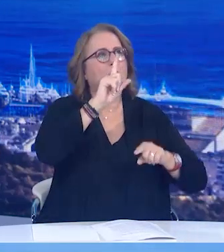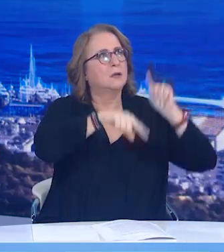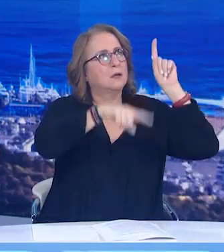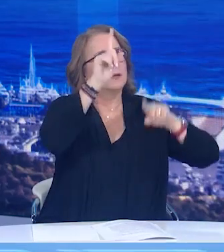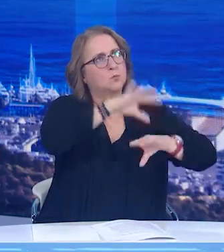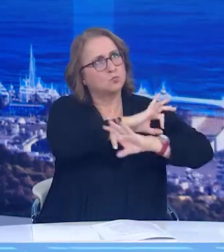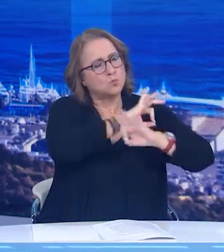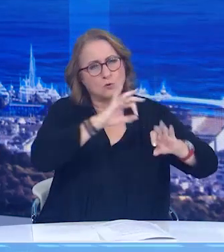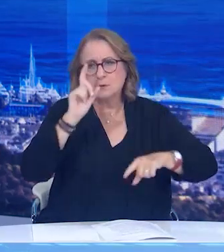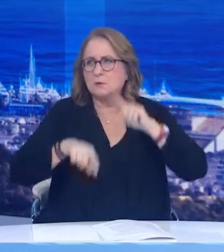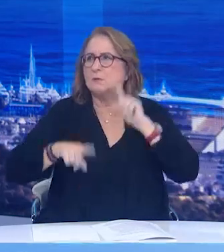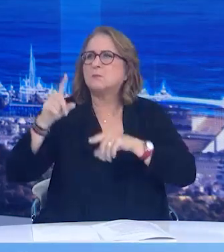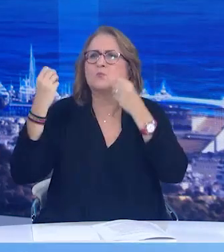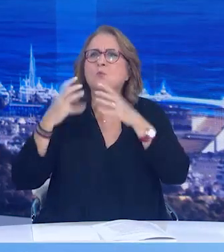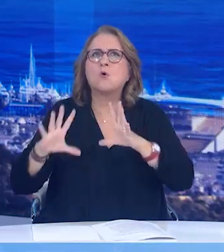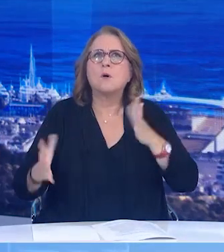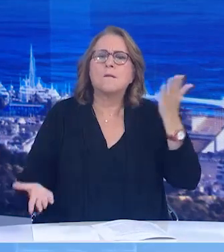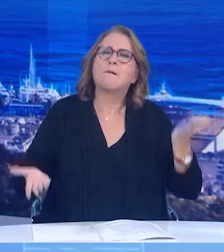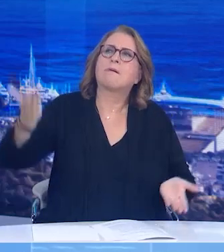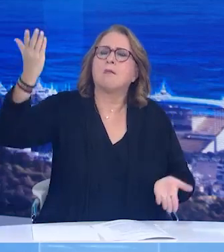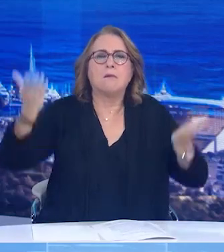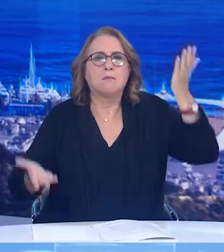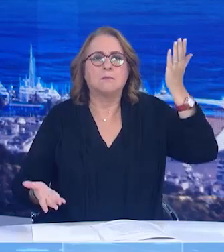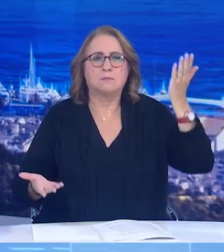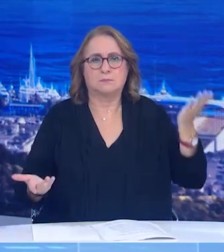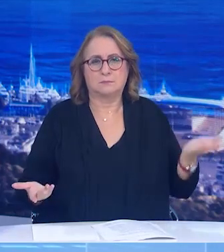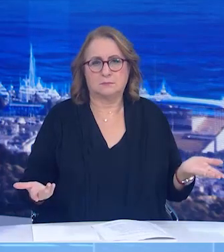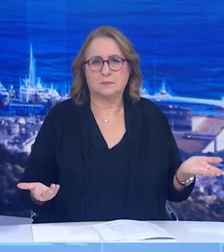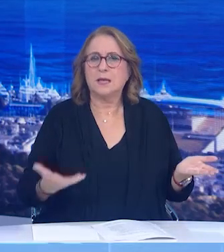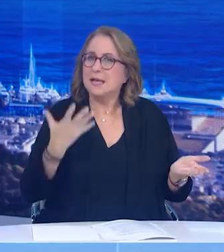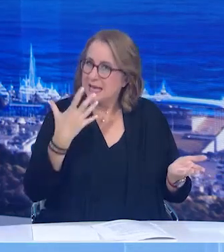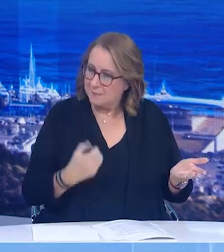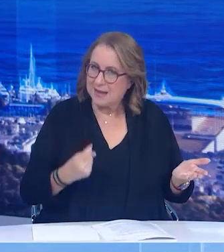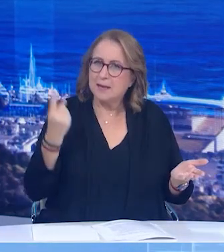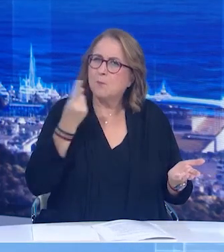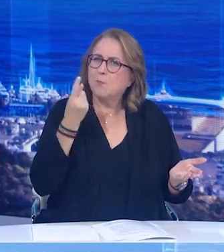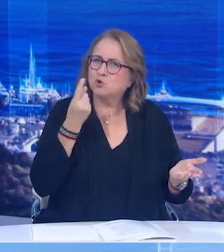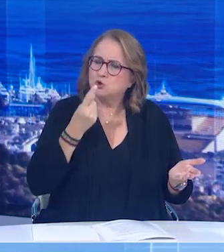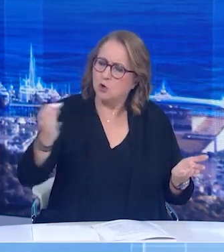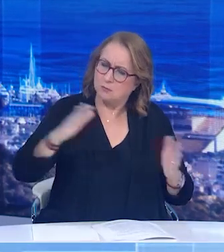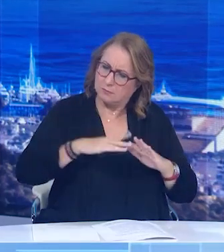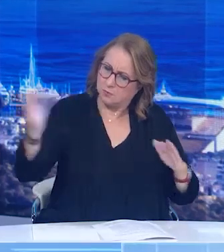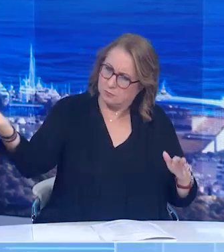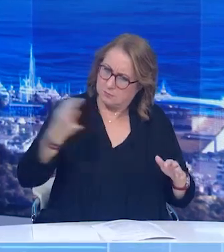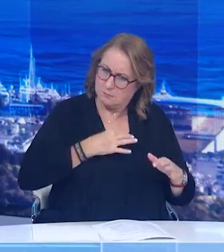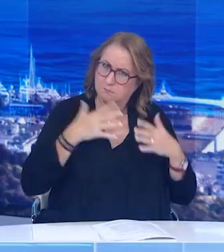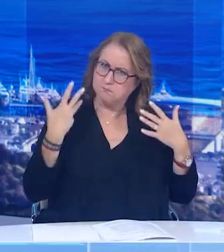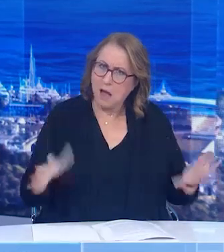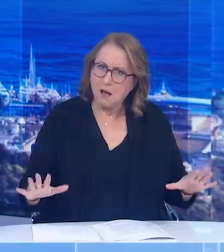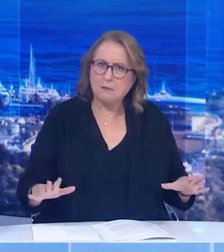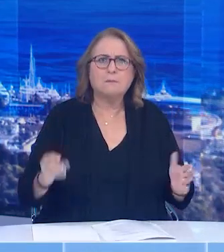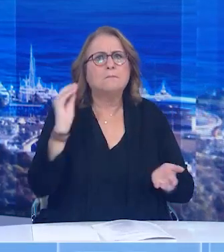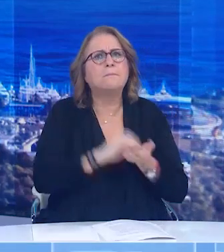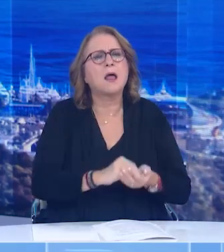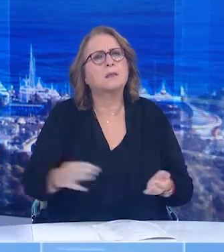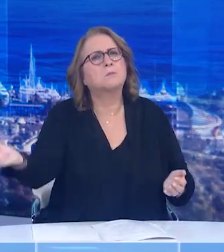μπορεί πράγματι κάποιο εμβόλιο, υπάρχει ένα πολύ μικρό ποσοστό ανθρώπων που έχουν περάσει νόσο και ξαναρρωσταίνουν.